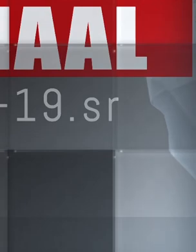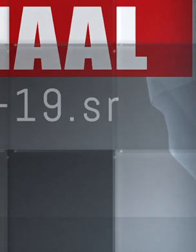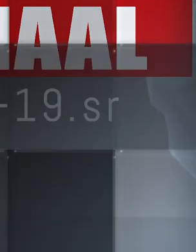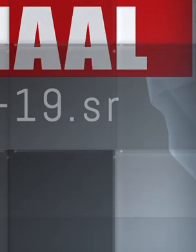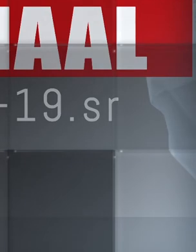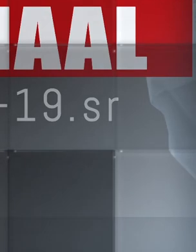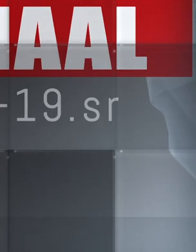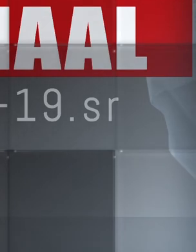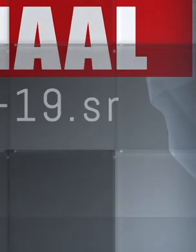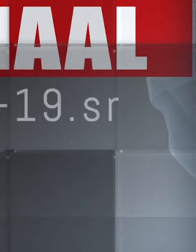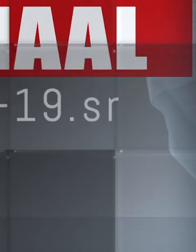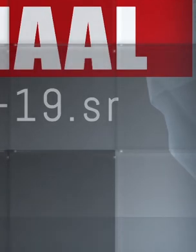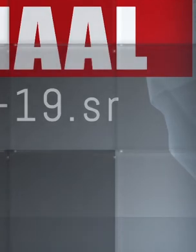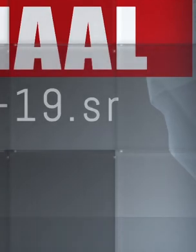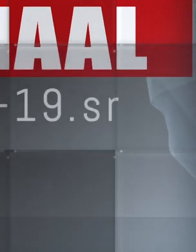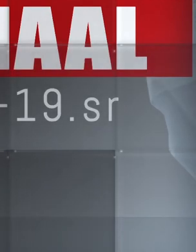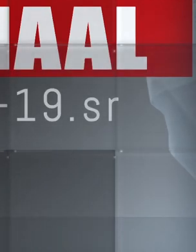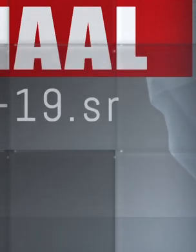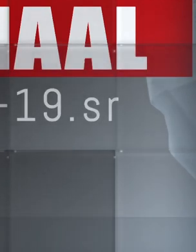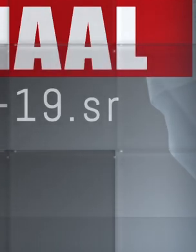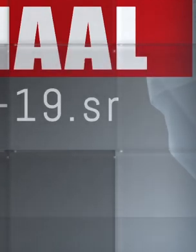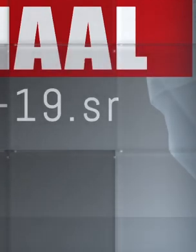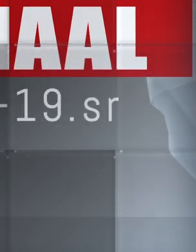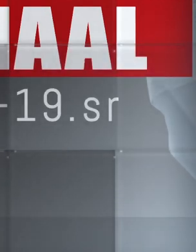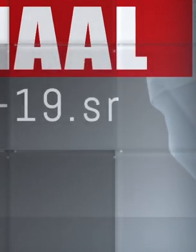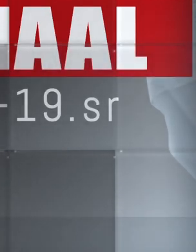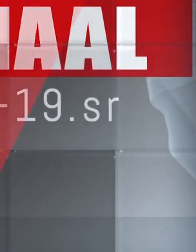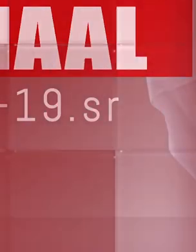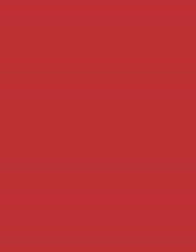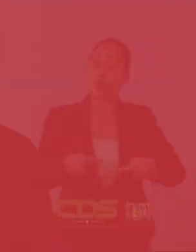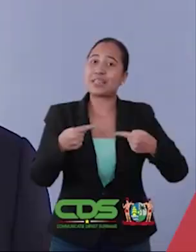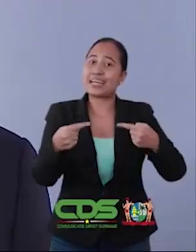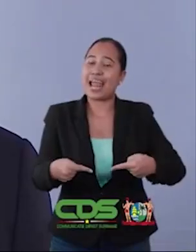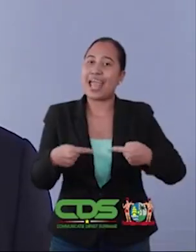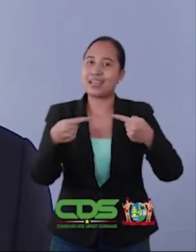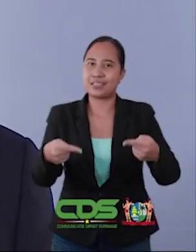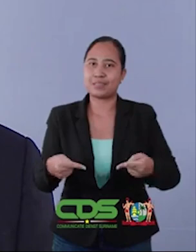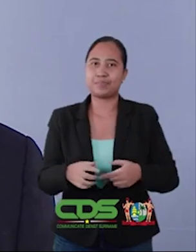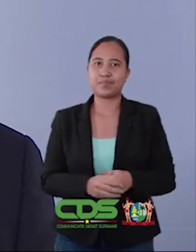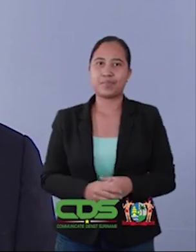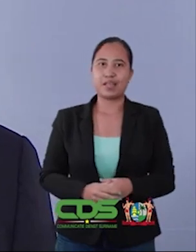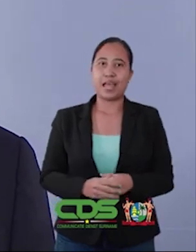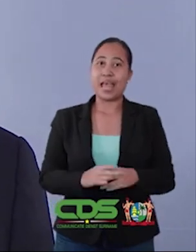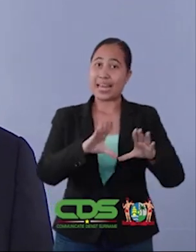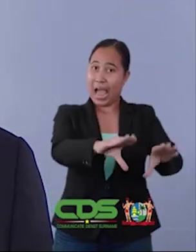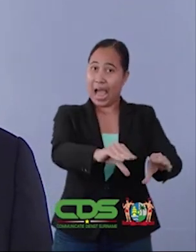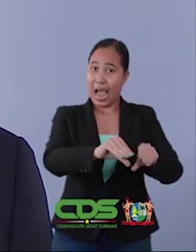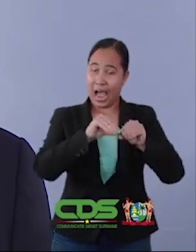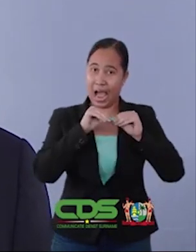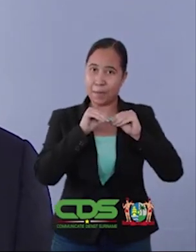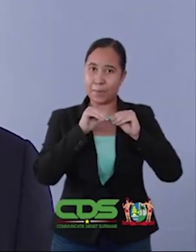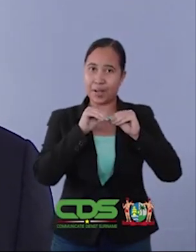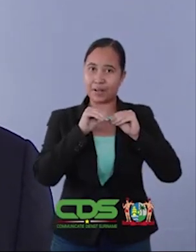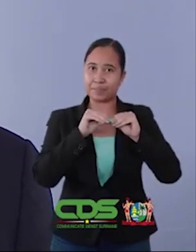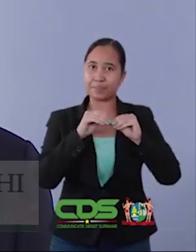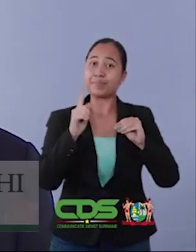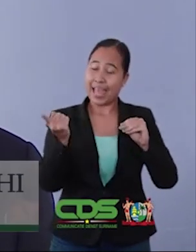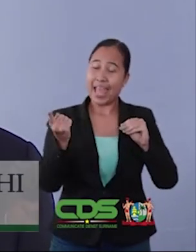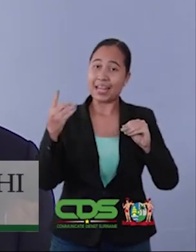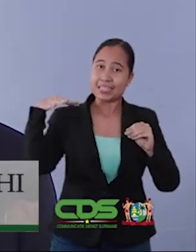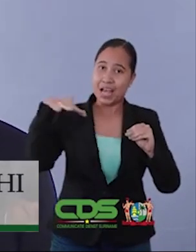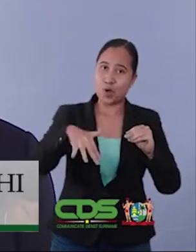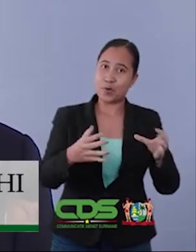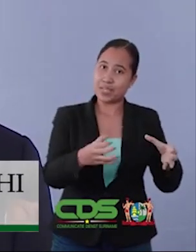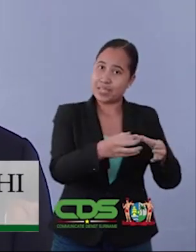president Chandrika Persaat-Santokki de samenleving zondag duidelijk. Ten aanzien van de handhaving, er is een COVID-quick